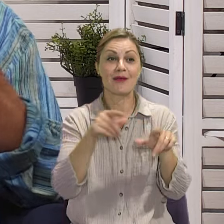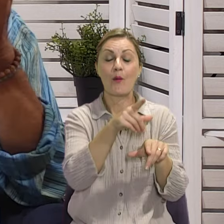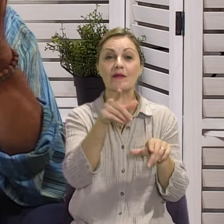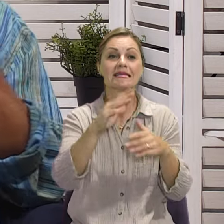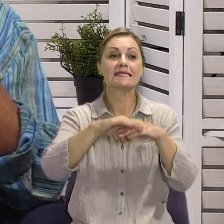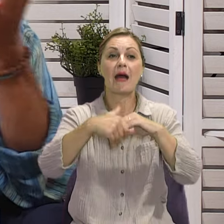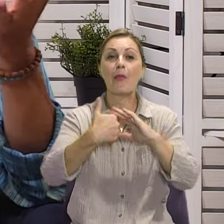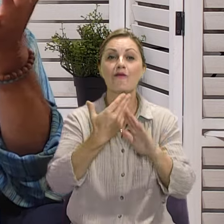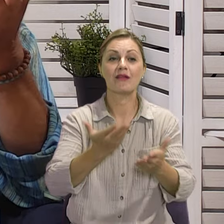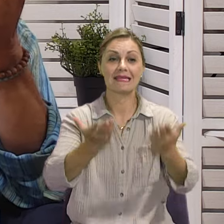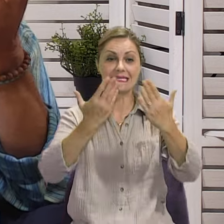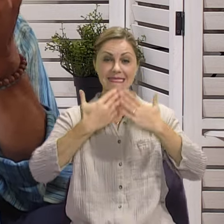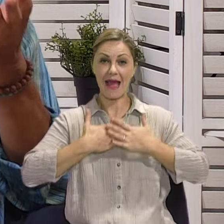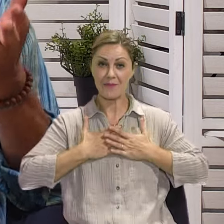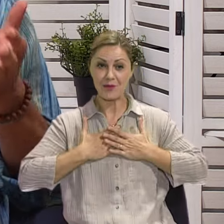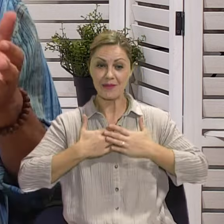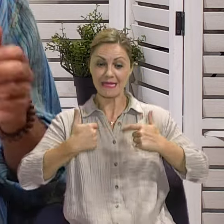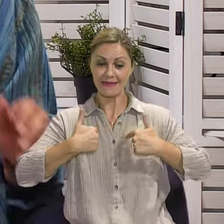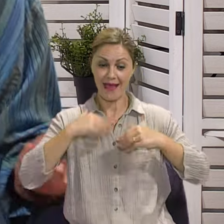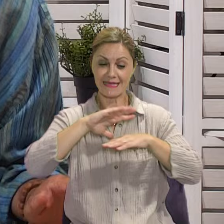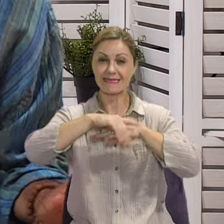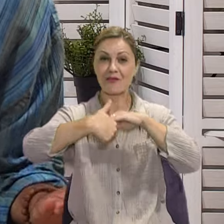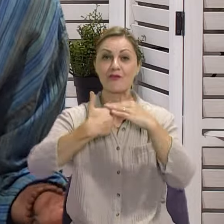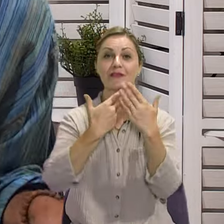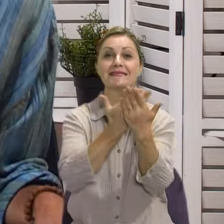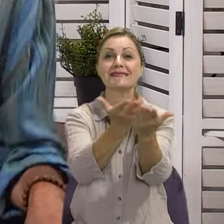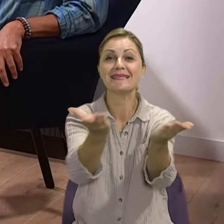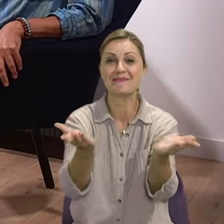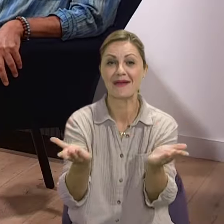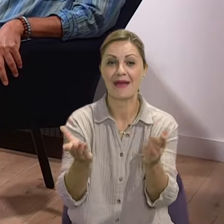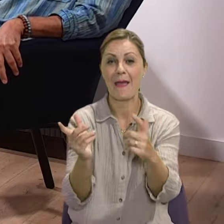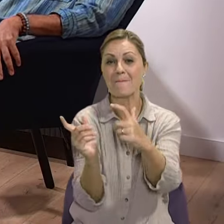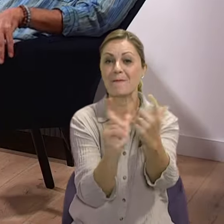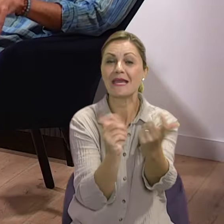klasičarem to. Nemam pojma zašto se dogodilo, ali nismo...